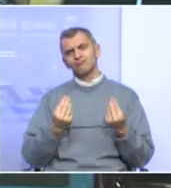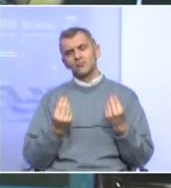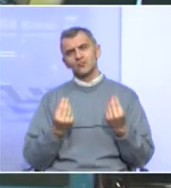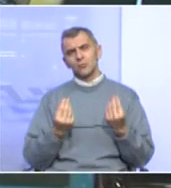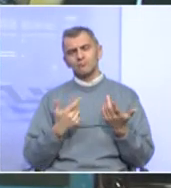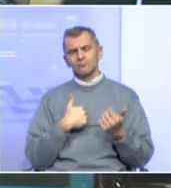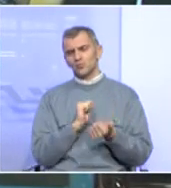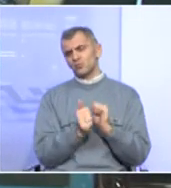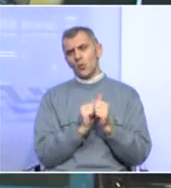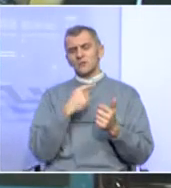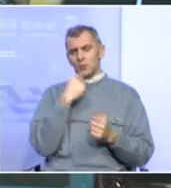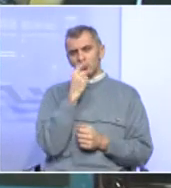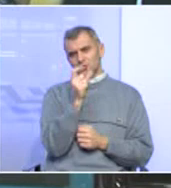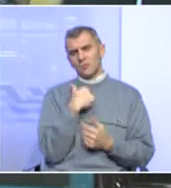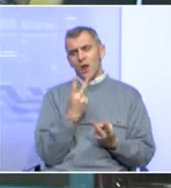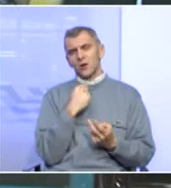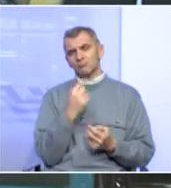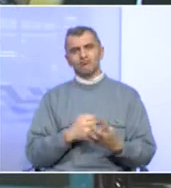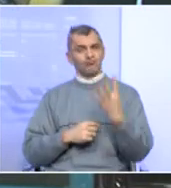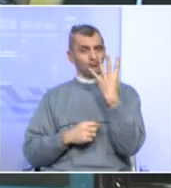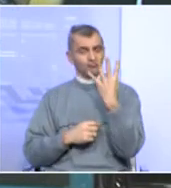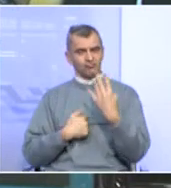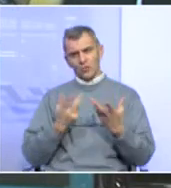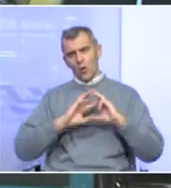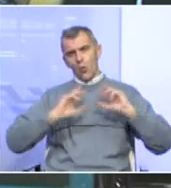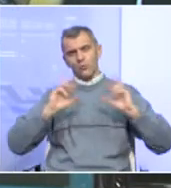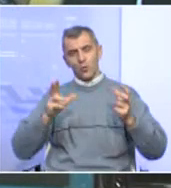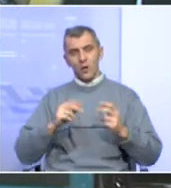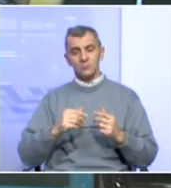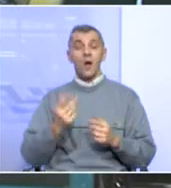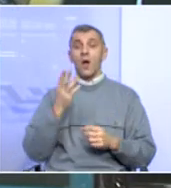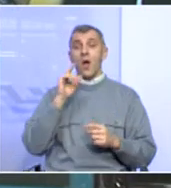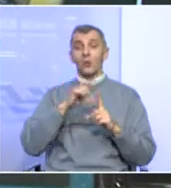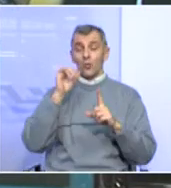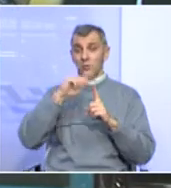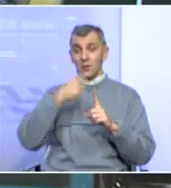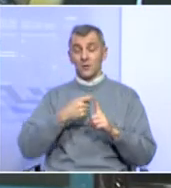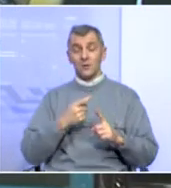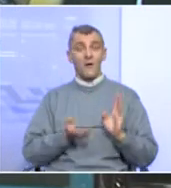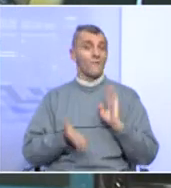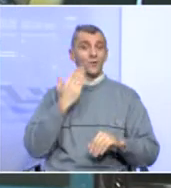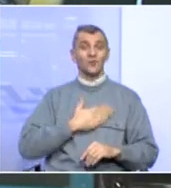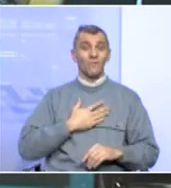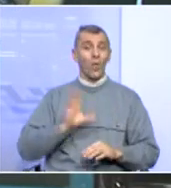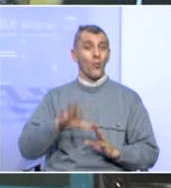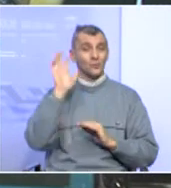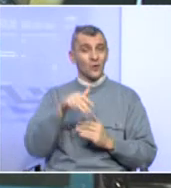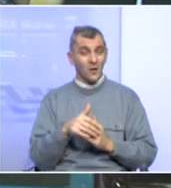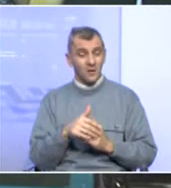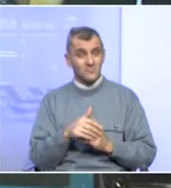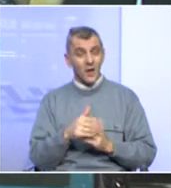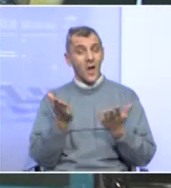riječnikom, šestorka je odbojka. Dodik više voli košarku, može i petorka. Međutim, ta petorka